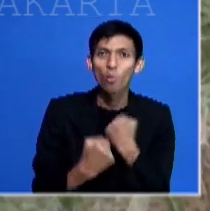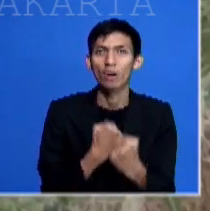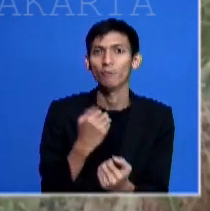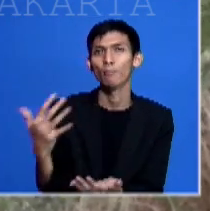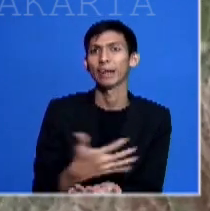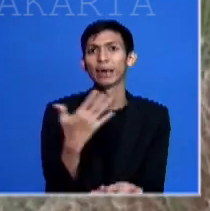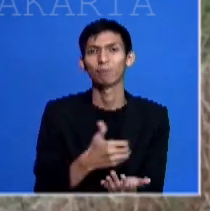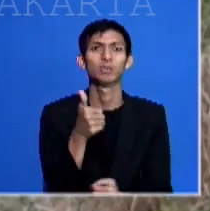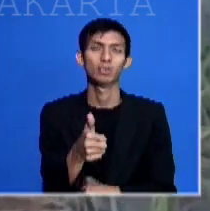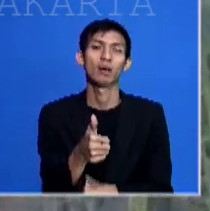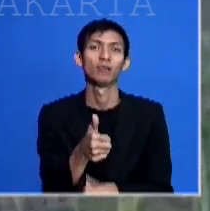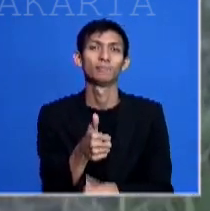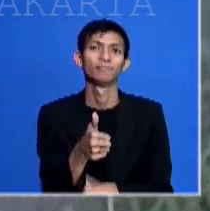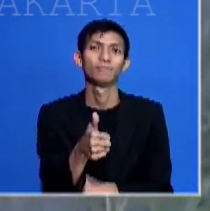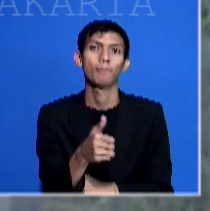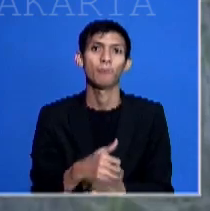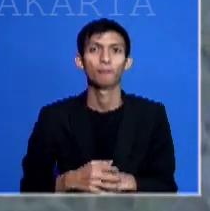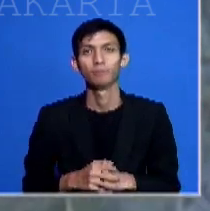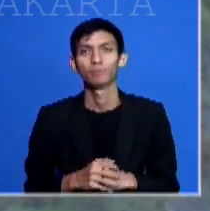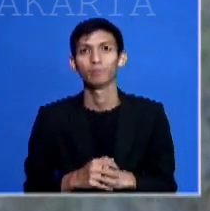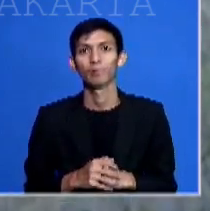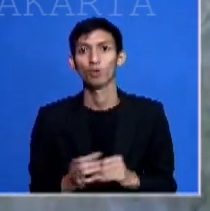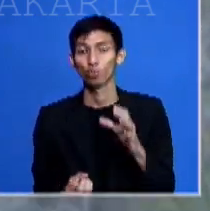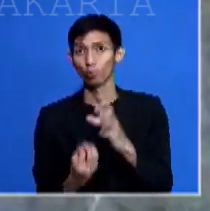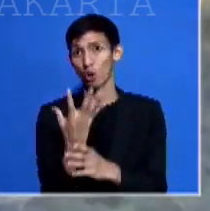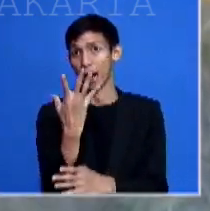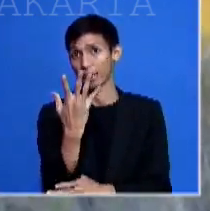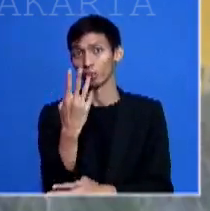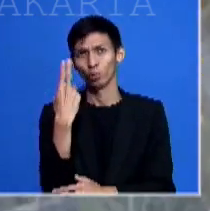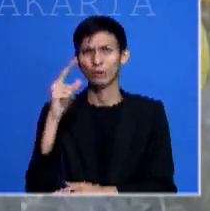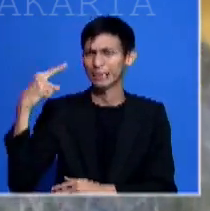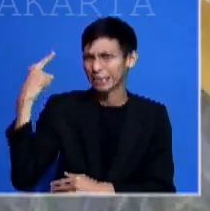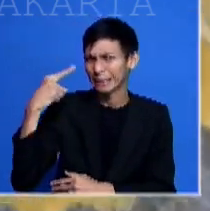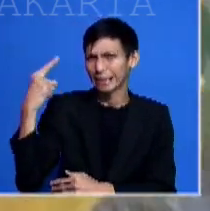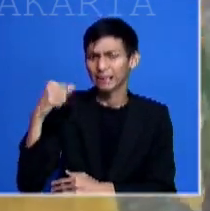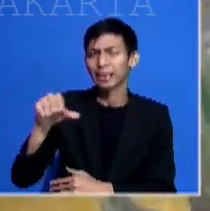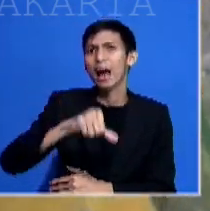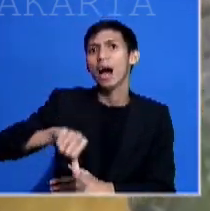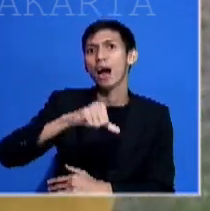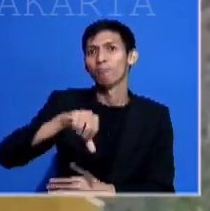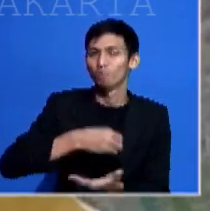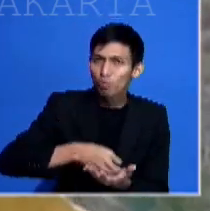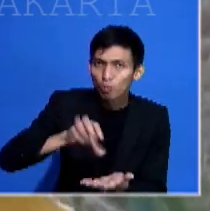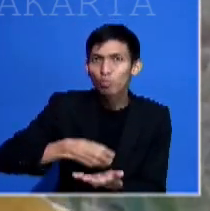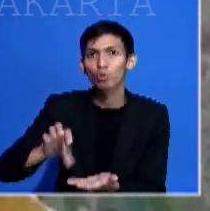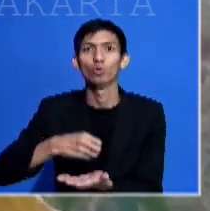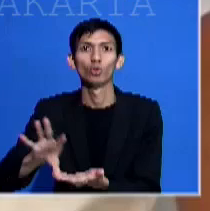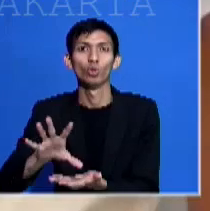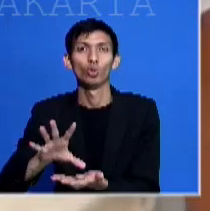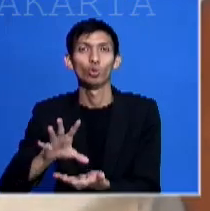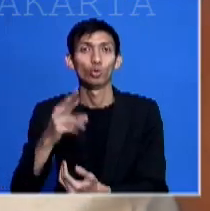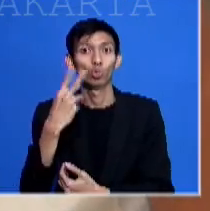panen lan wulu wetu. Tanaman kedah ugi dipun sirami lan dipun rabuk langkung-langkung wonten ing mangsa